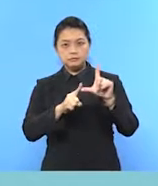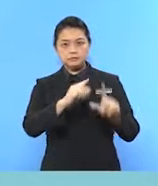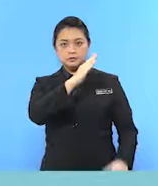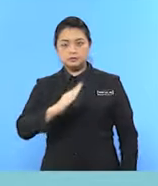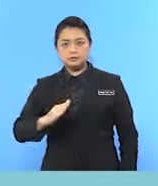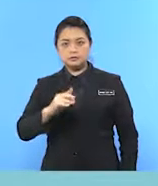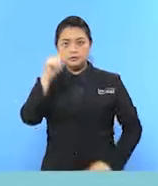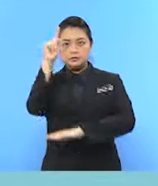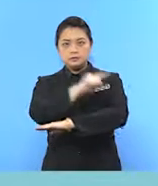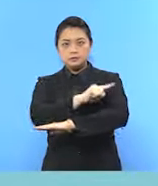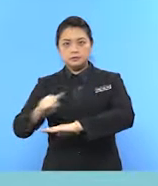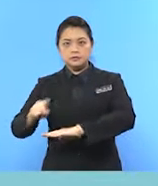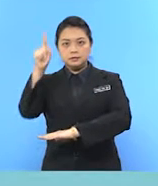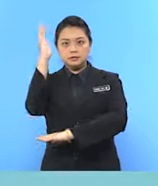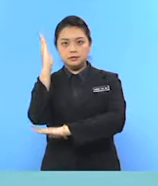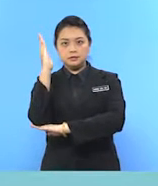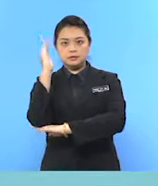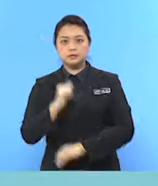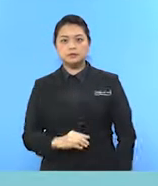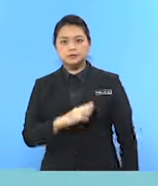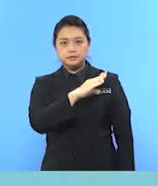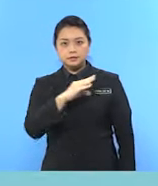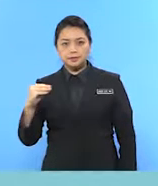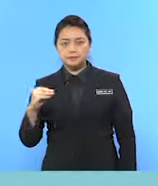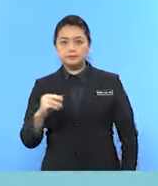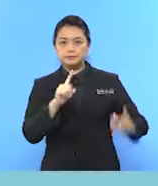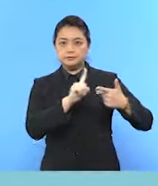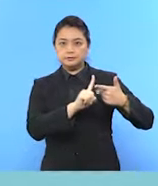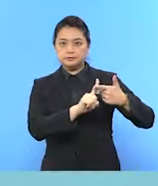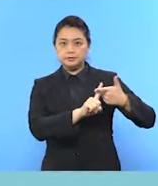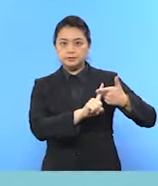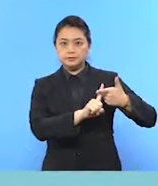dalam segitiga bersudut tegak. Dan